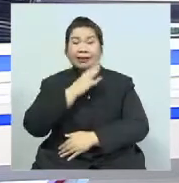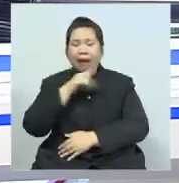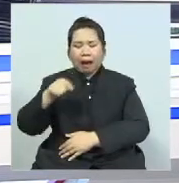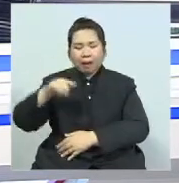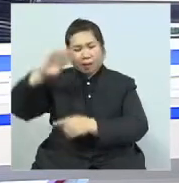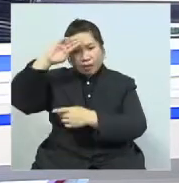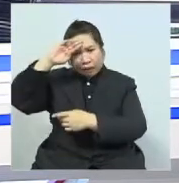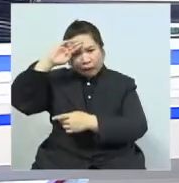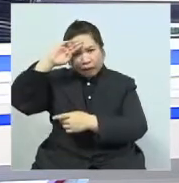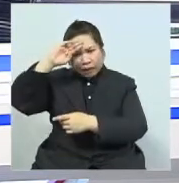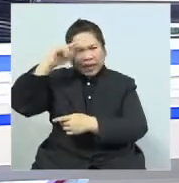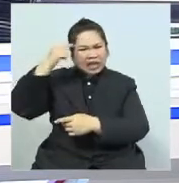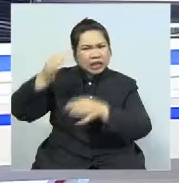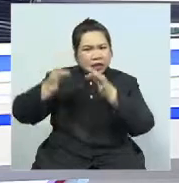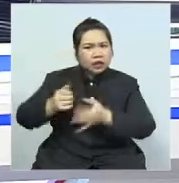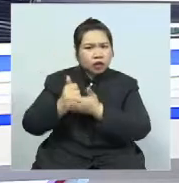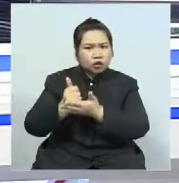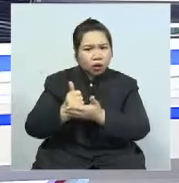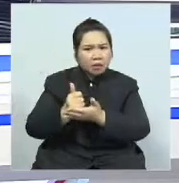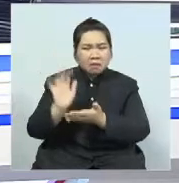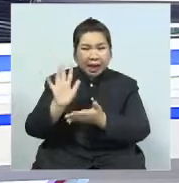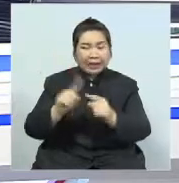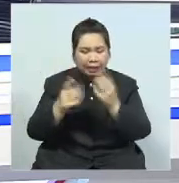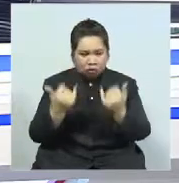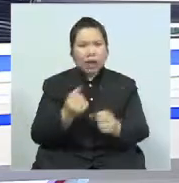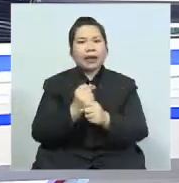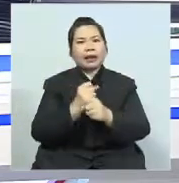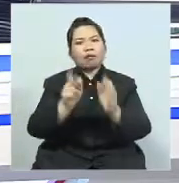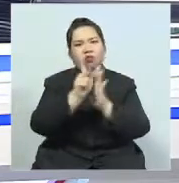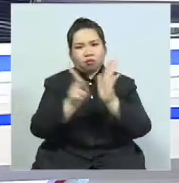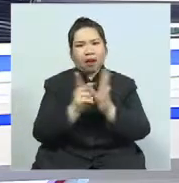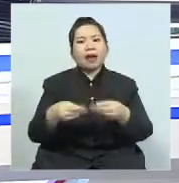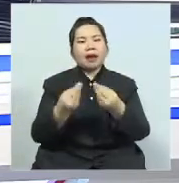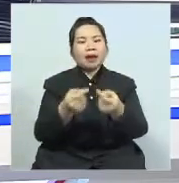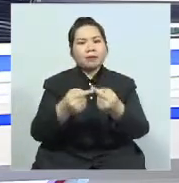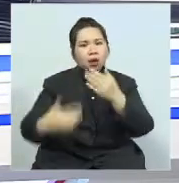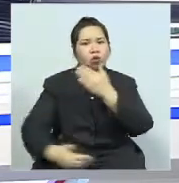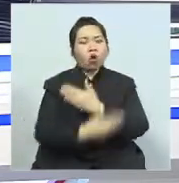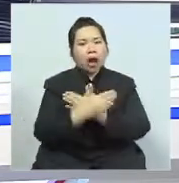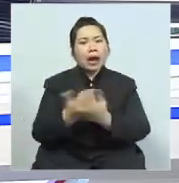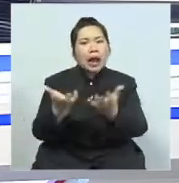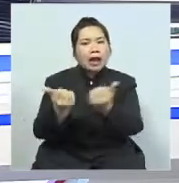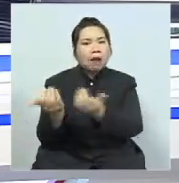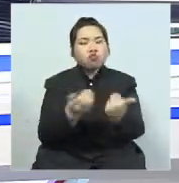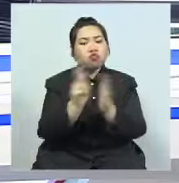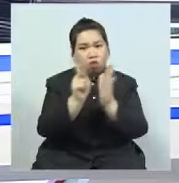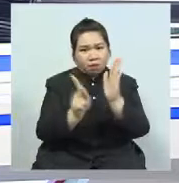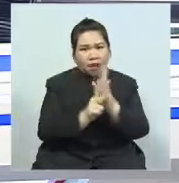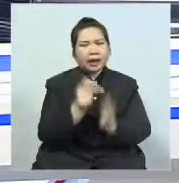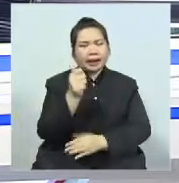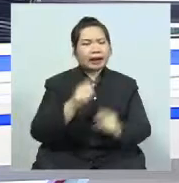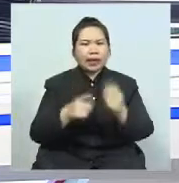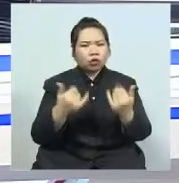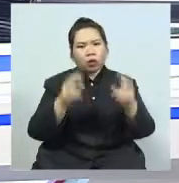หน้านี้ไม่ได้แต่ว่าตามกฎหมายที่เขาร่างกันไว้อยู่สามารถที่จะทำได้แล้วก็เปิดโอกาสให้มีบุตรบุญธรรมด้วยแต่ว่าณขณะนี้